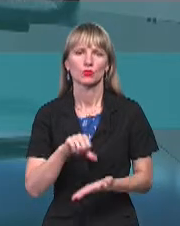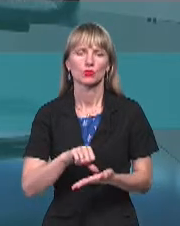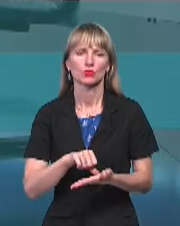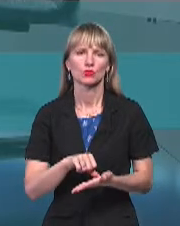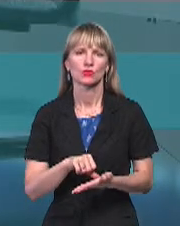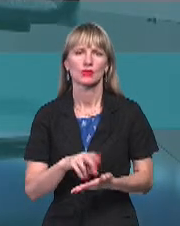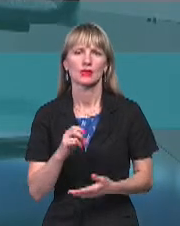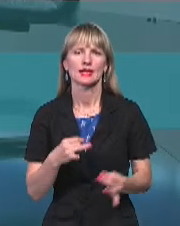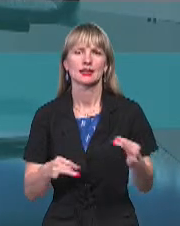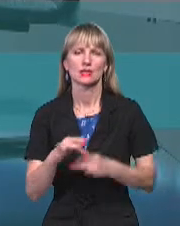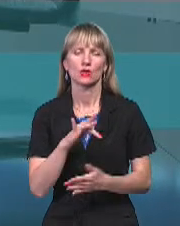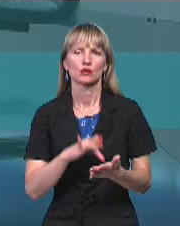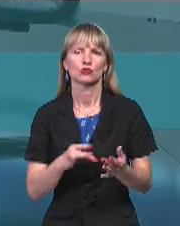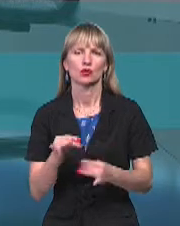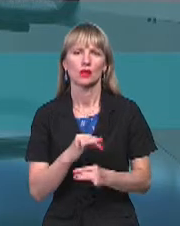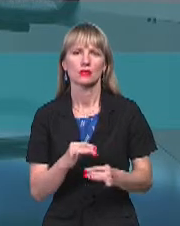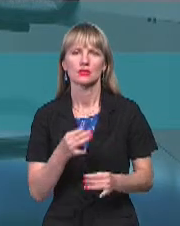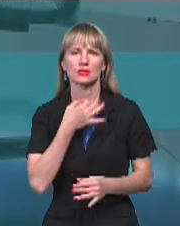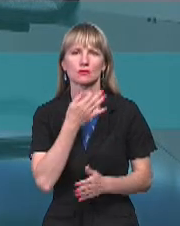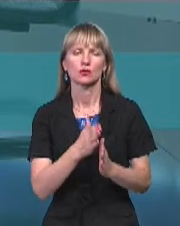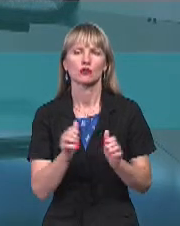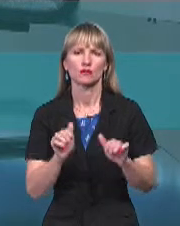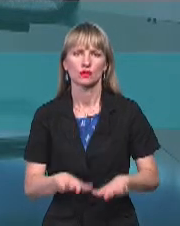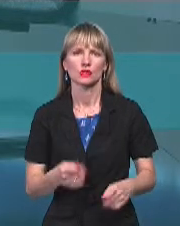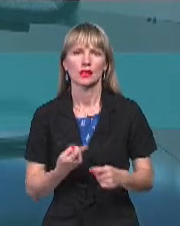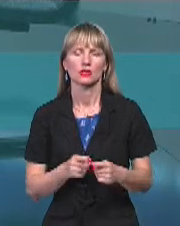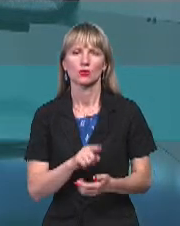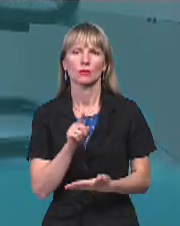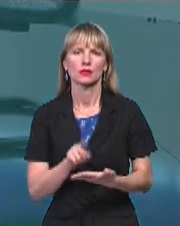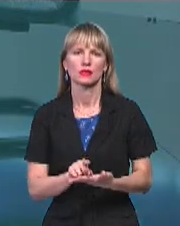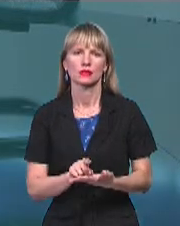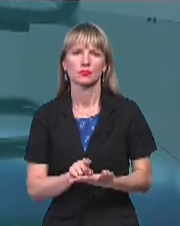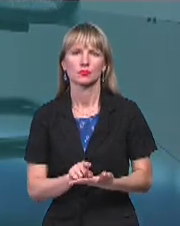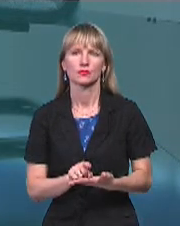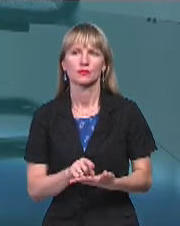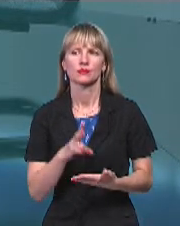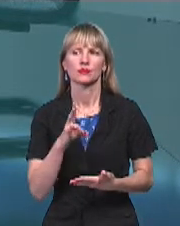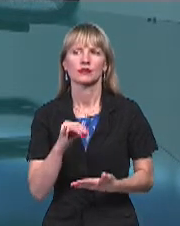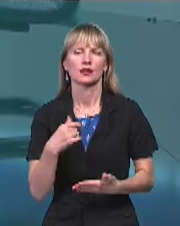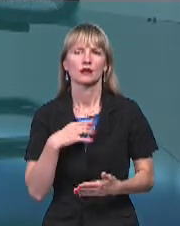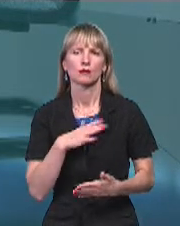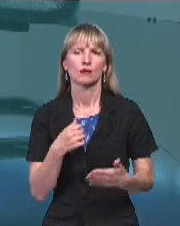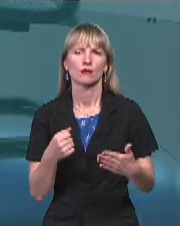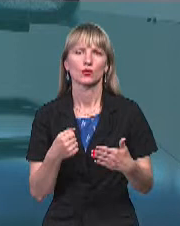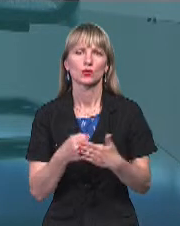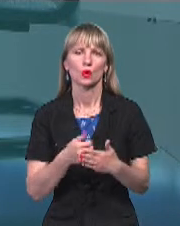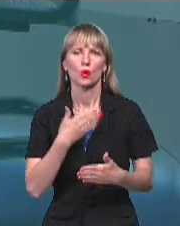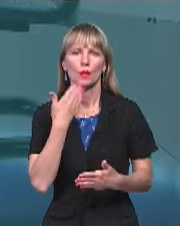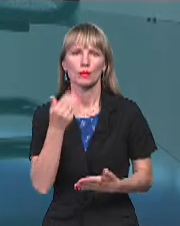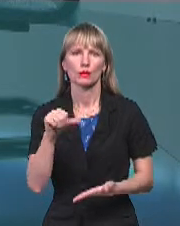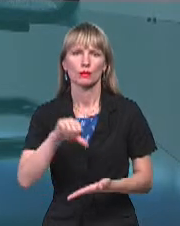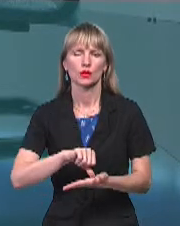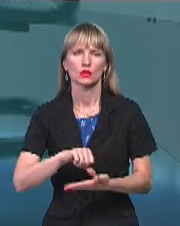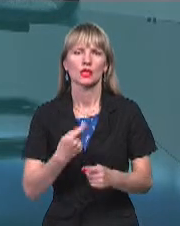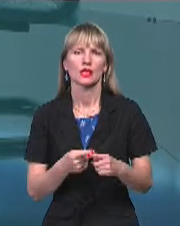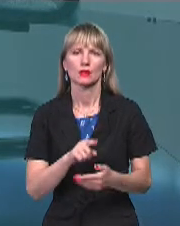на сесії міськради. Скажіть, будь ласка, чи вирішилося це питання? Ні, я був до обіду присутній. Ну,